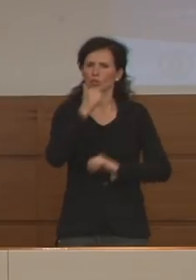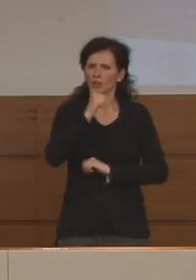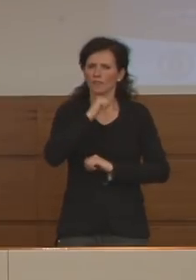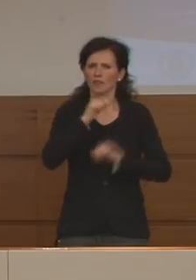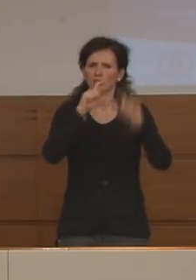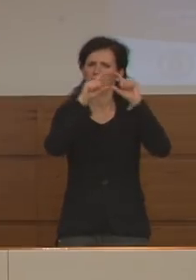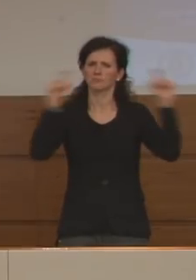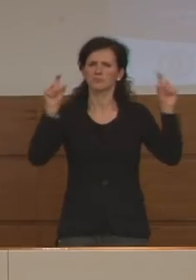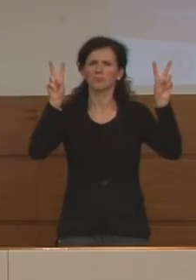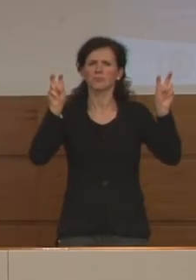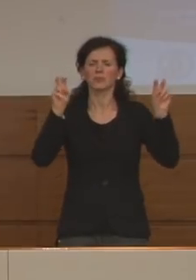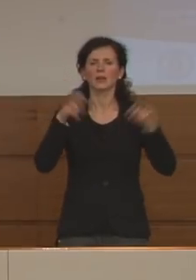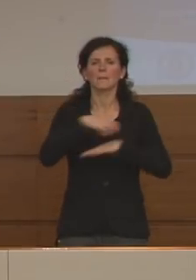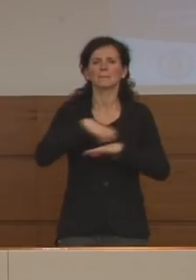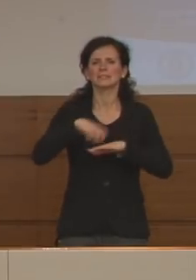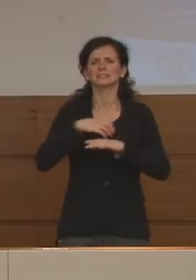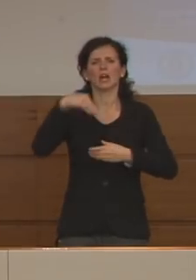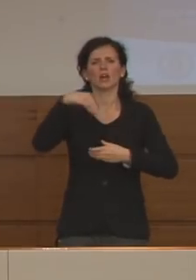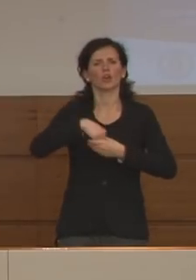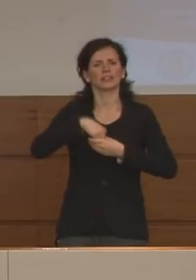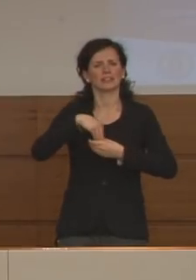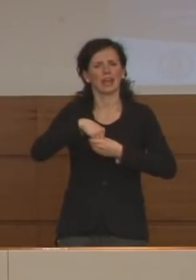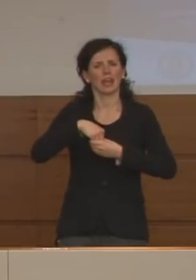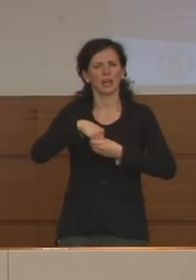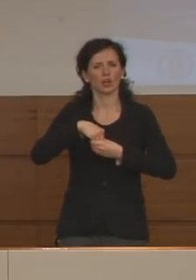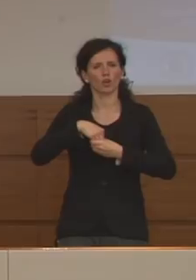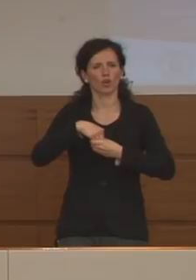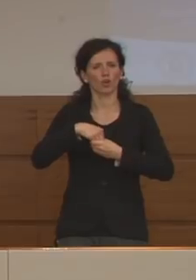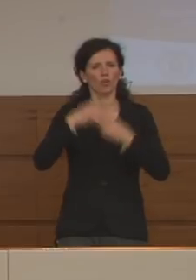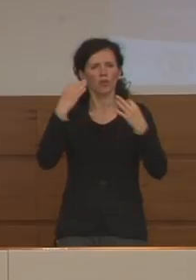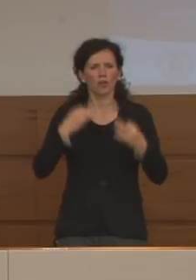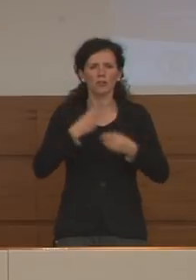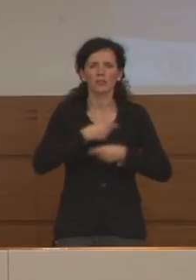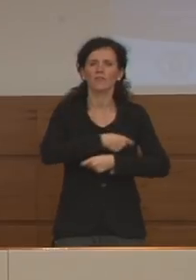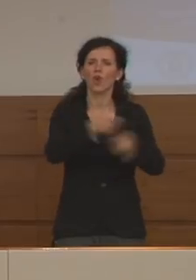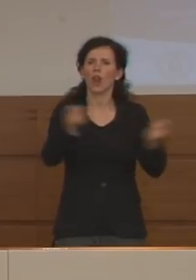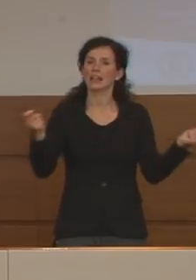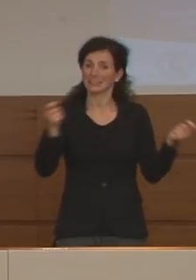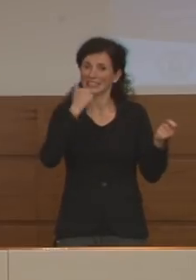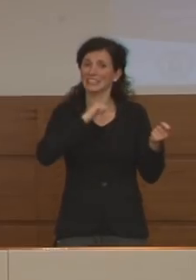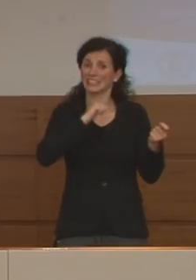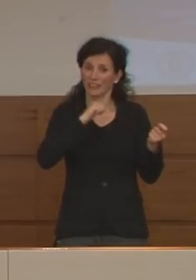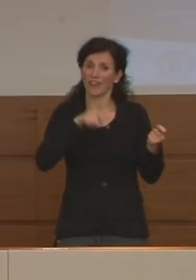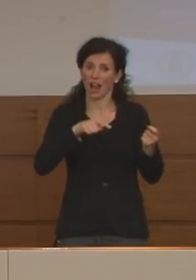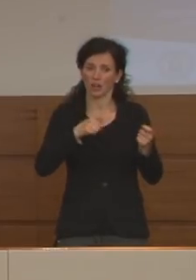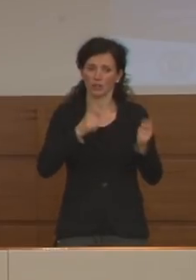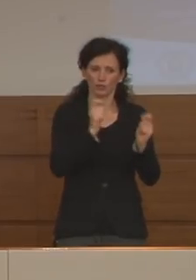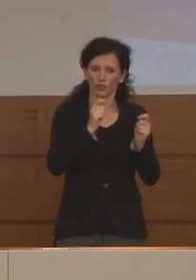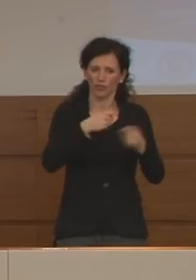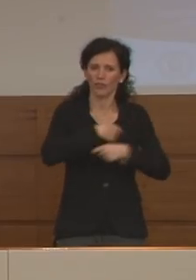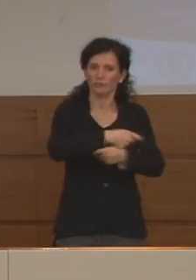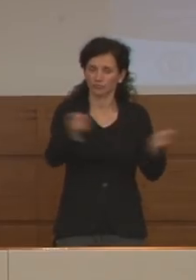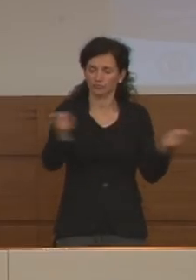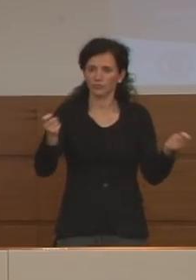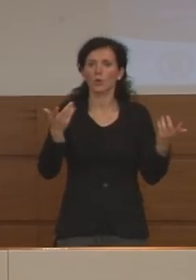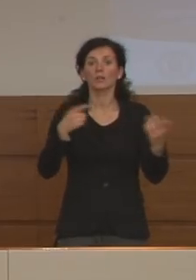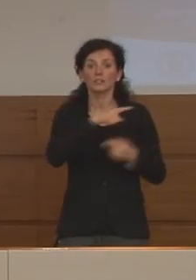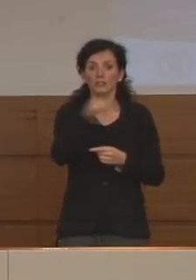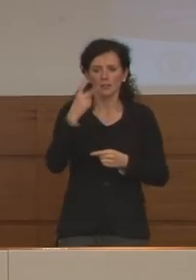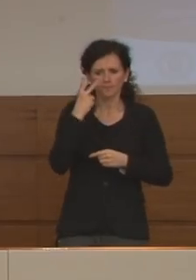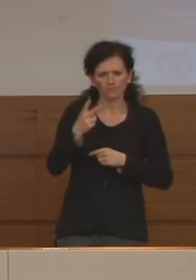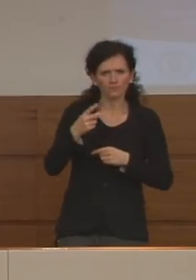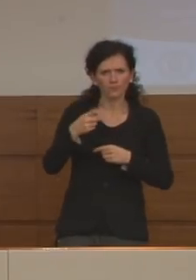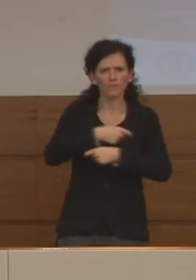ministero dell'interno per questo vi raccomandiamo di segnalare le comunicazioni sospette alle forze dell'ordine